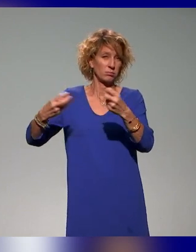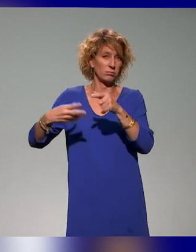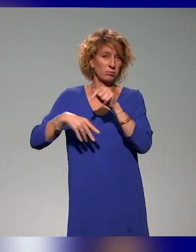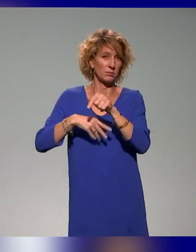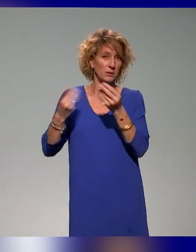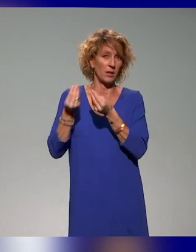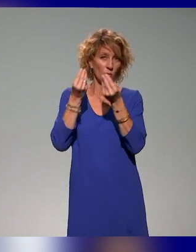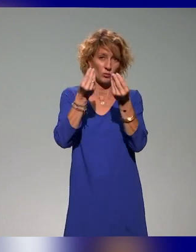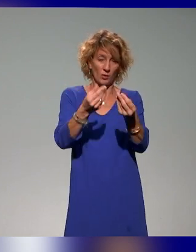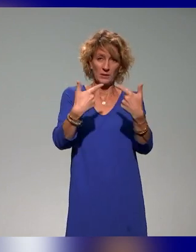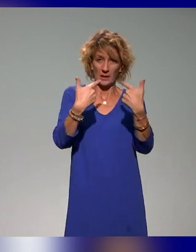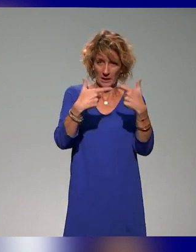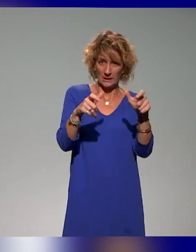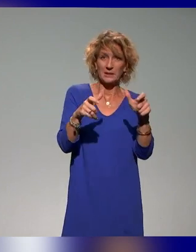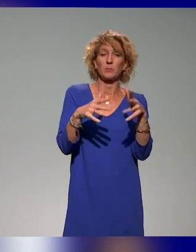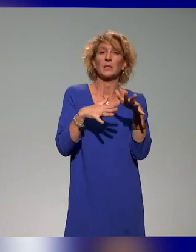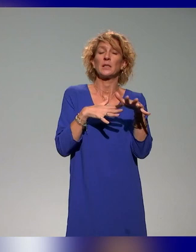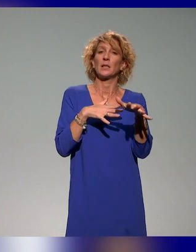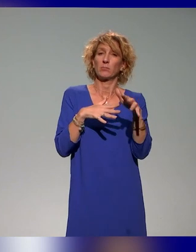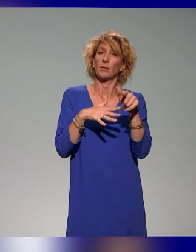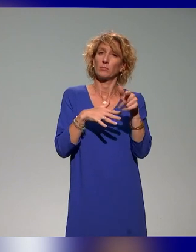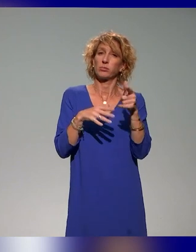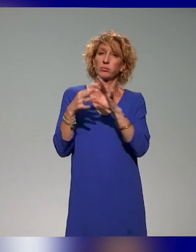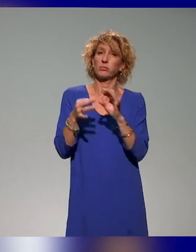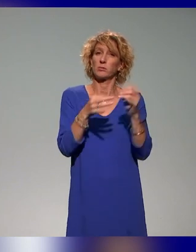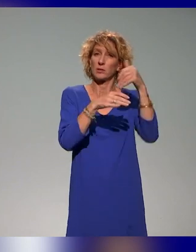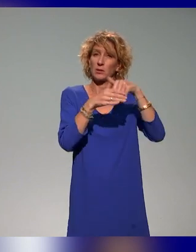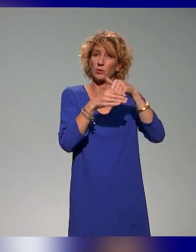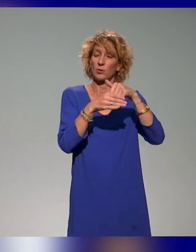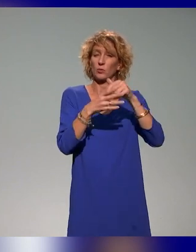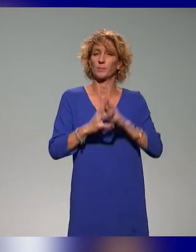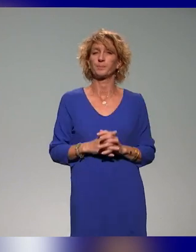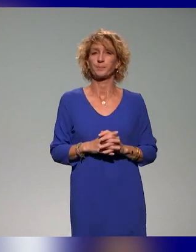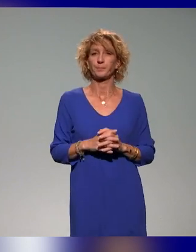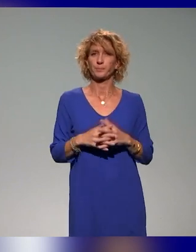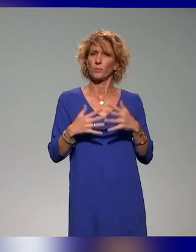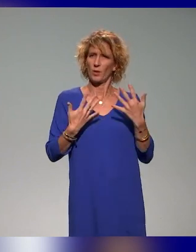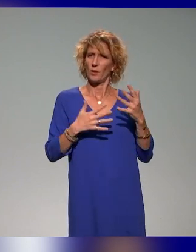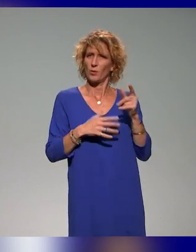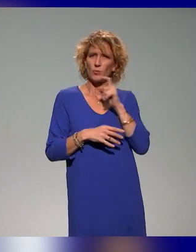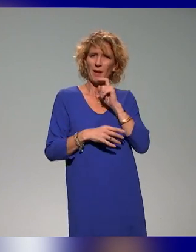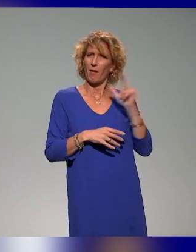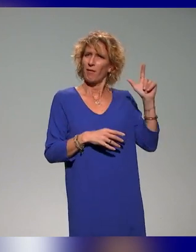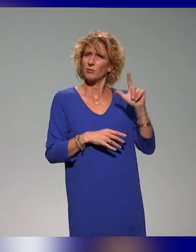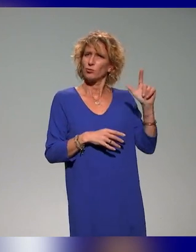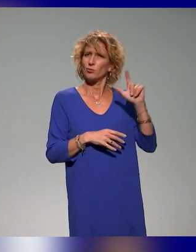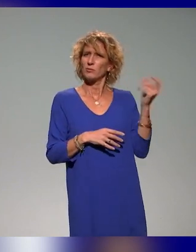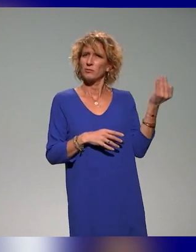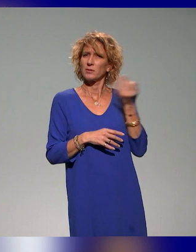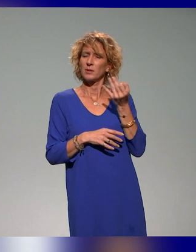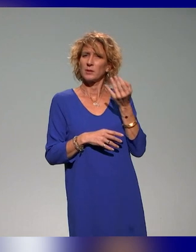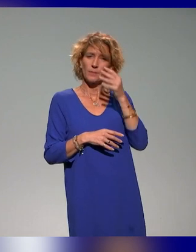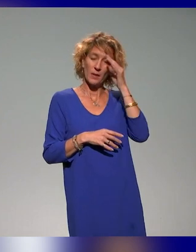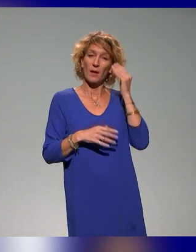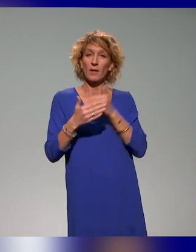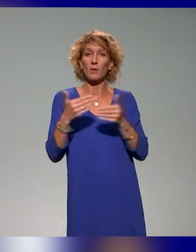apporter un niveau d'accessibilité à certains contenus. Je souhaitais rebondir aussi sur ce que Luigi disait tout à l'heure. Avec